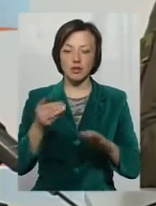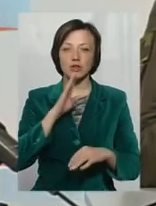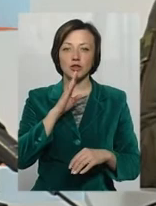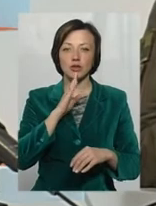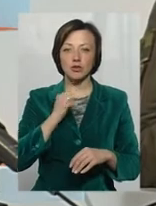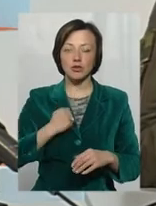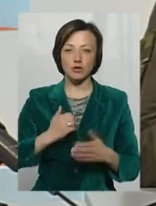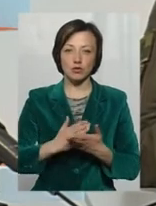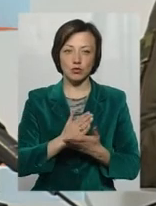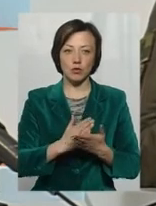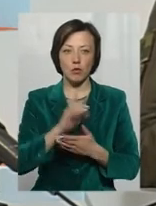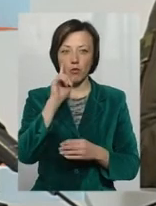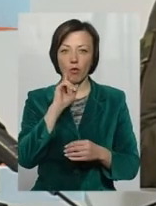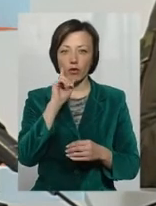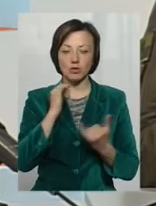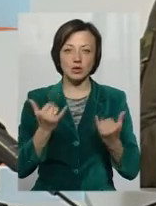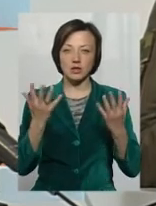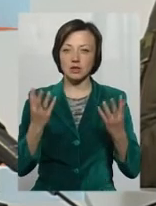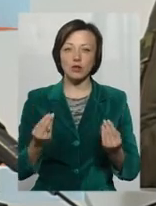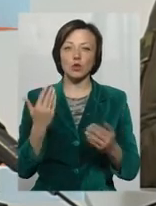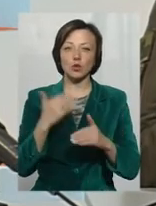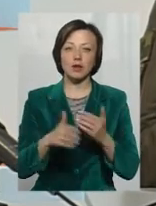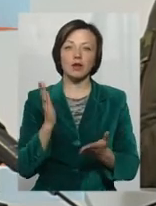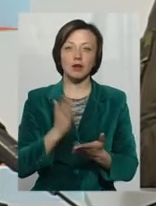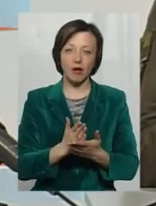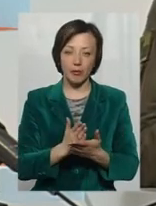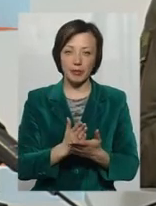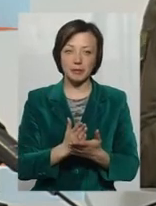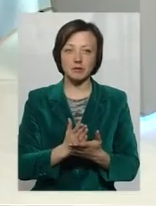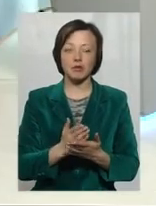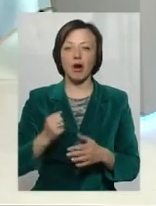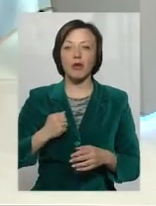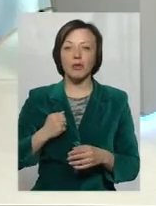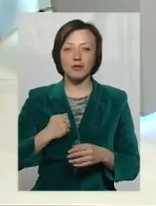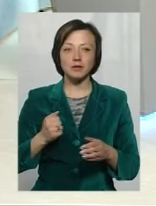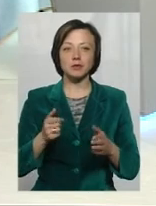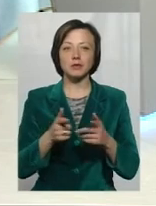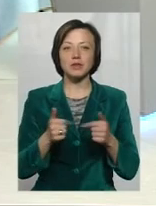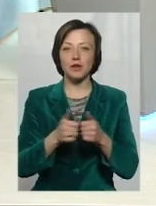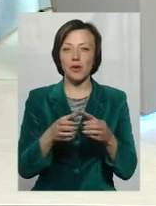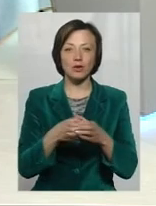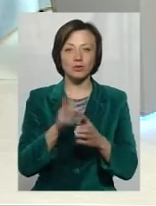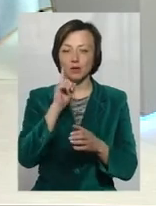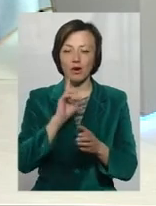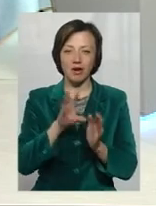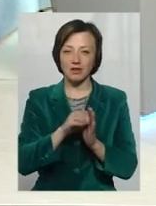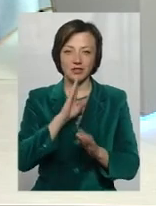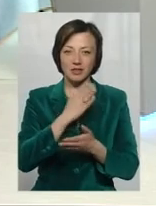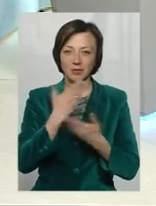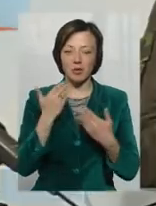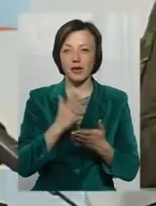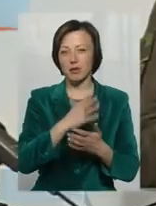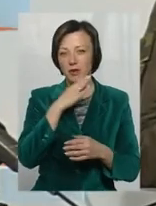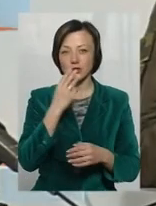жінок військовослужбовців, поки що на сьогоднішній день укомплектовані. А бойові підрозділи ми поки дівчат не беремо. Хоча є